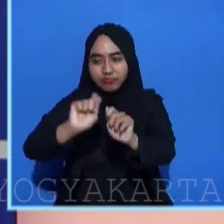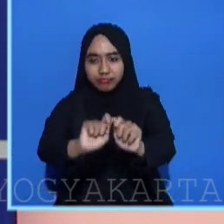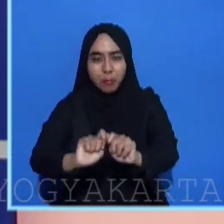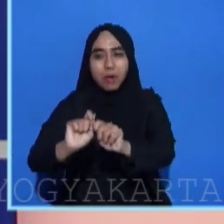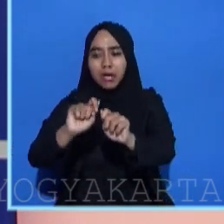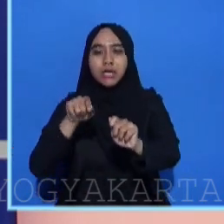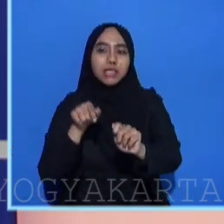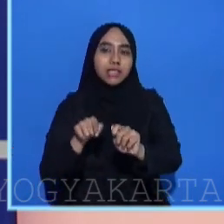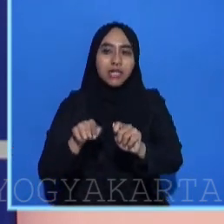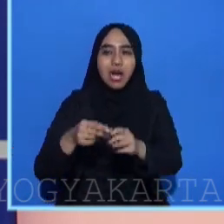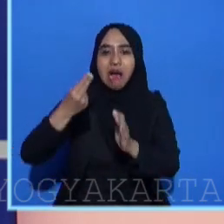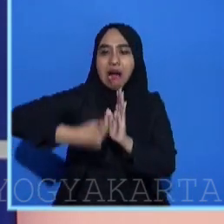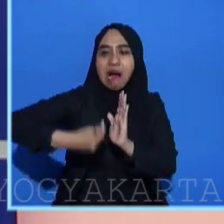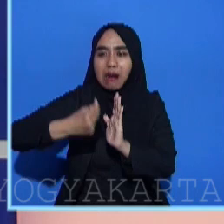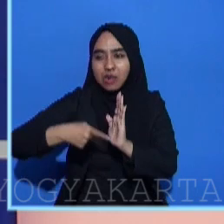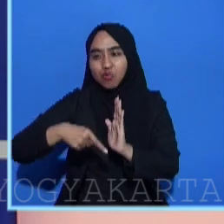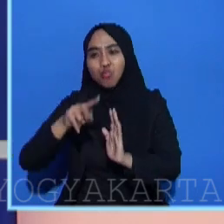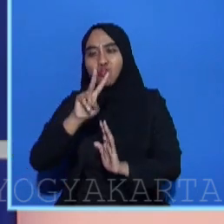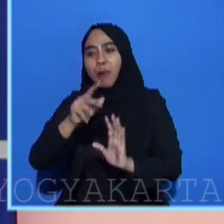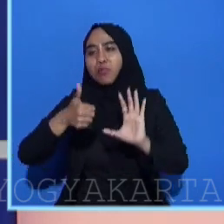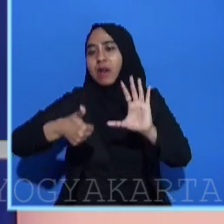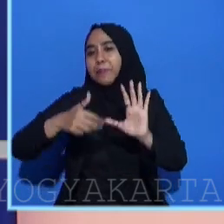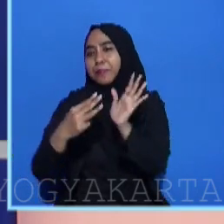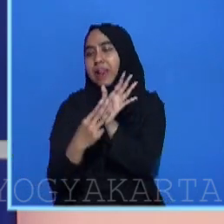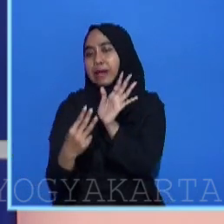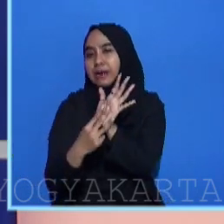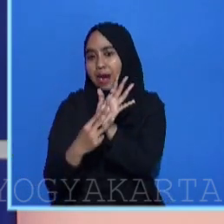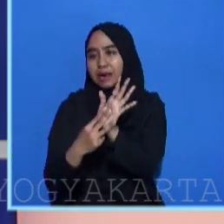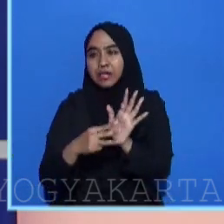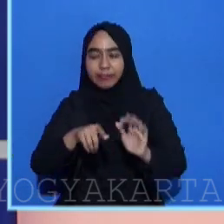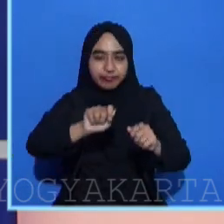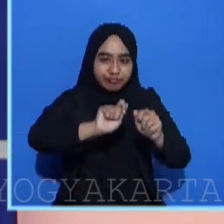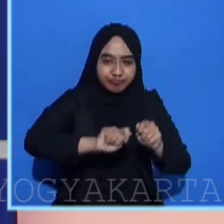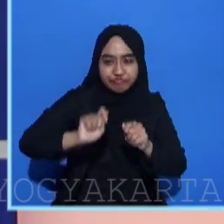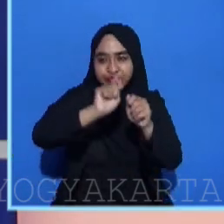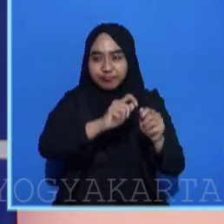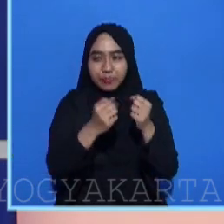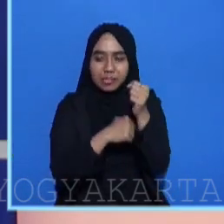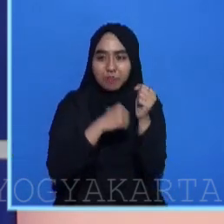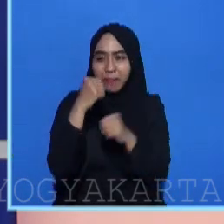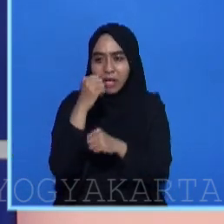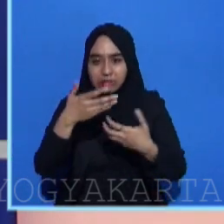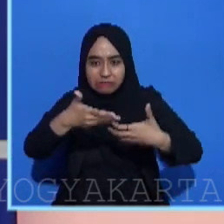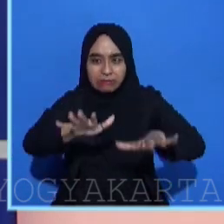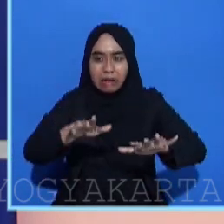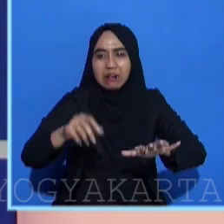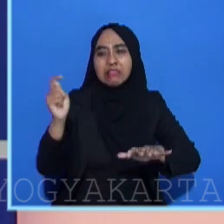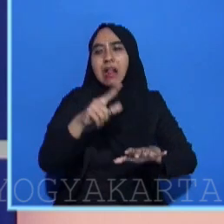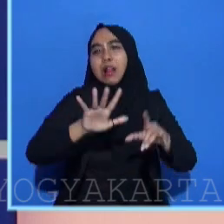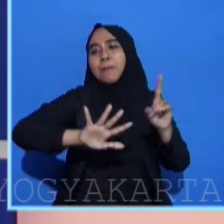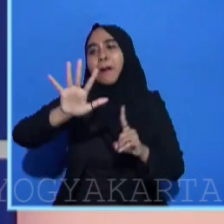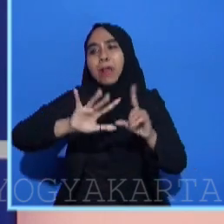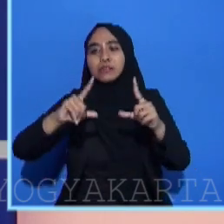memanfaatkan anggaran mencapai 26 milyar rupiah renovasi total jembatan ini ditargetkan rampung pada tanggal 15